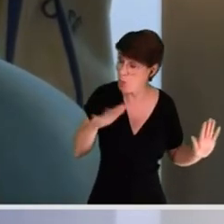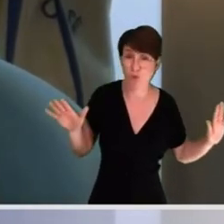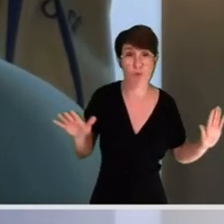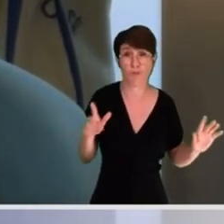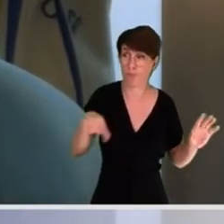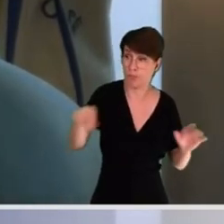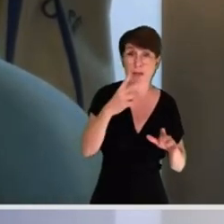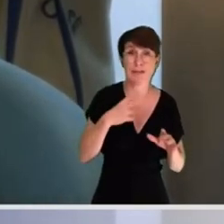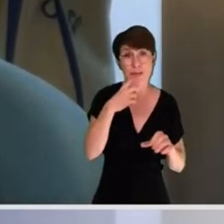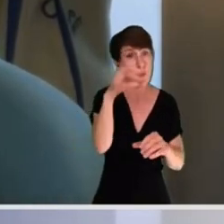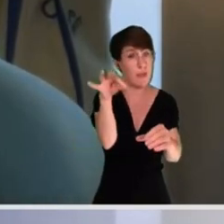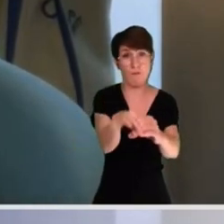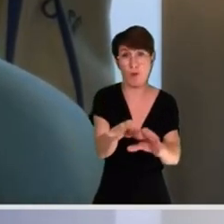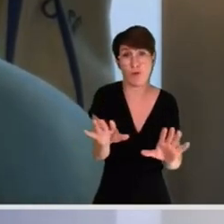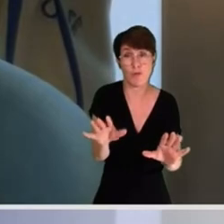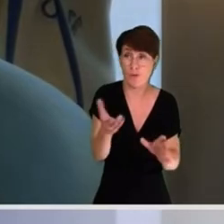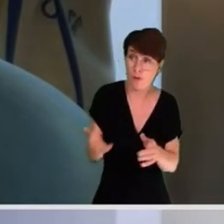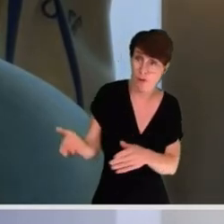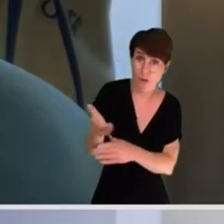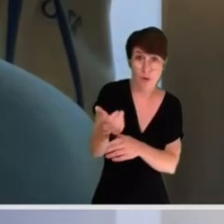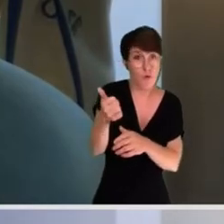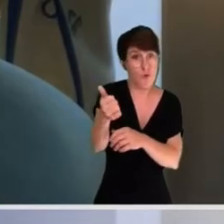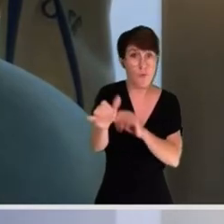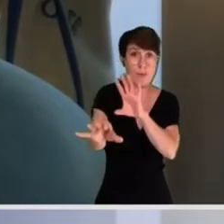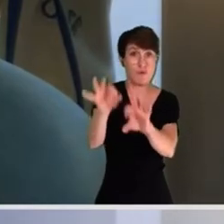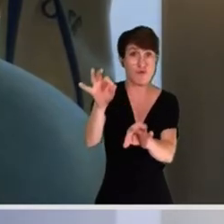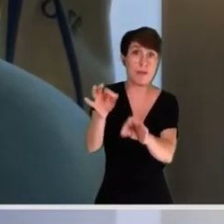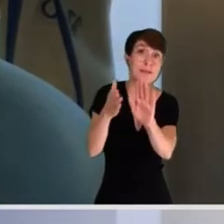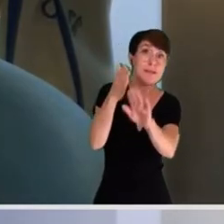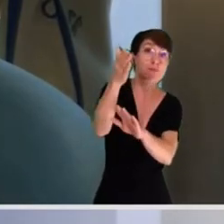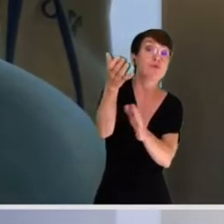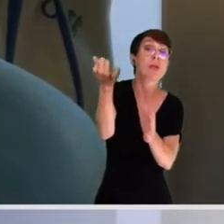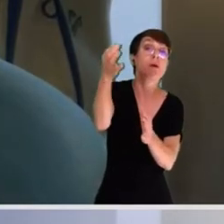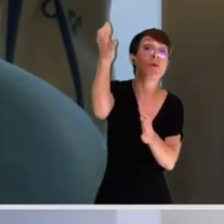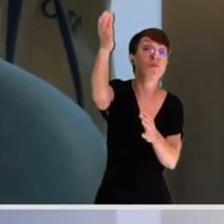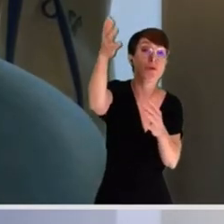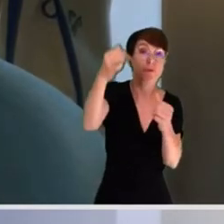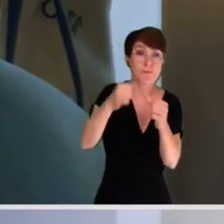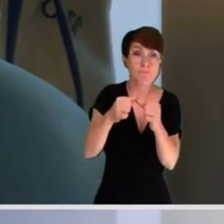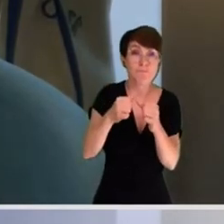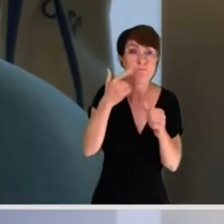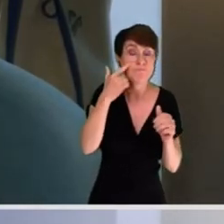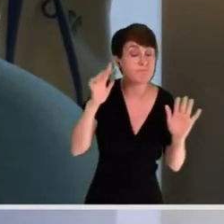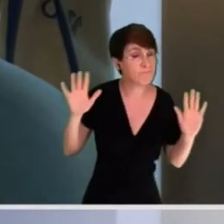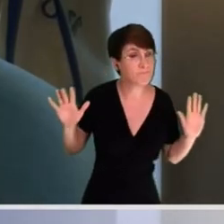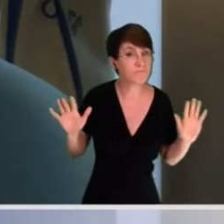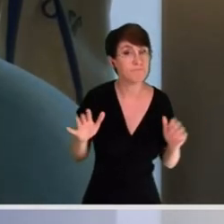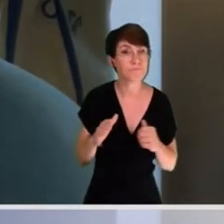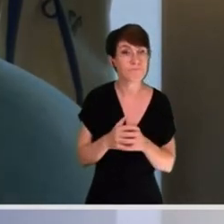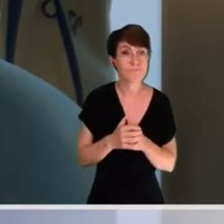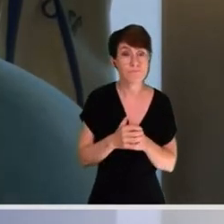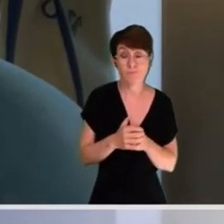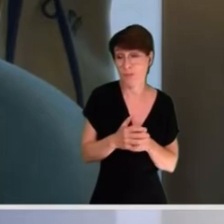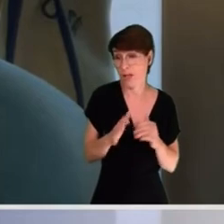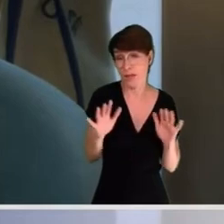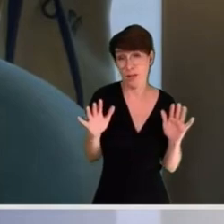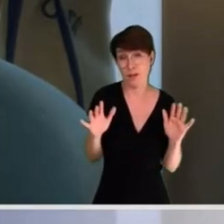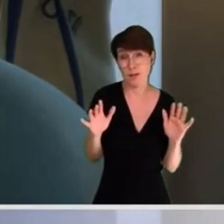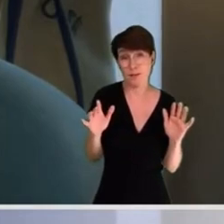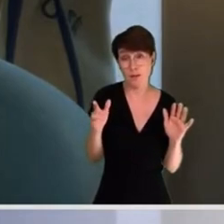ont leur destin, leur propre destin dans leurs propres mains. Et on peut tout à fait leur